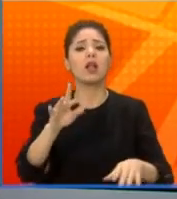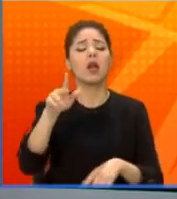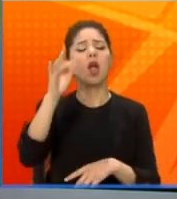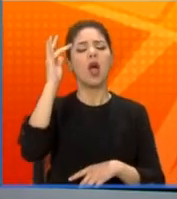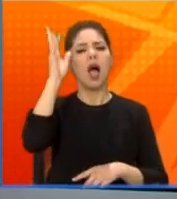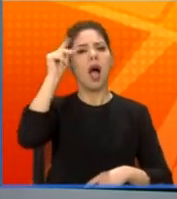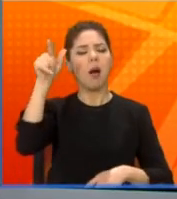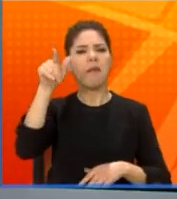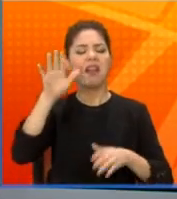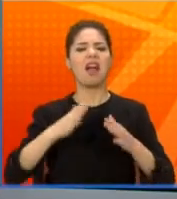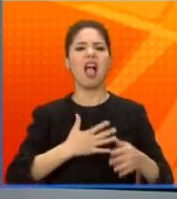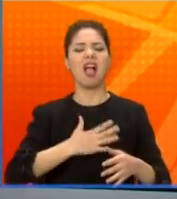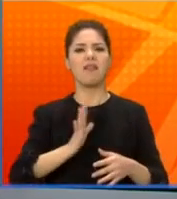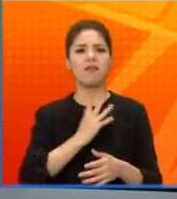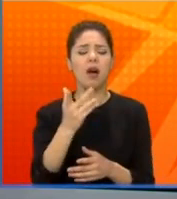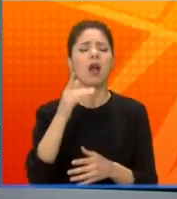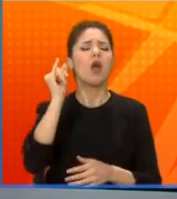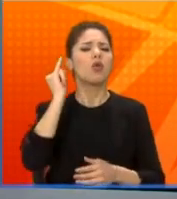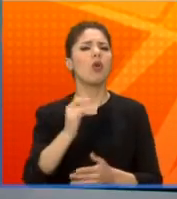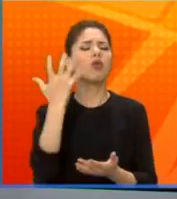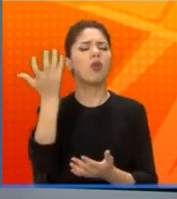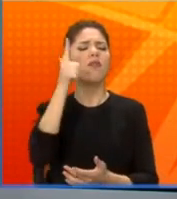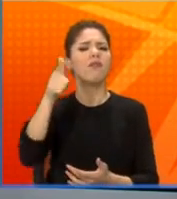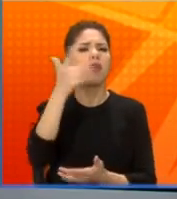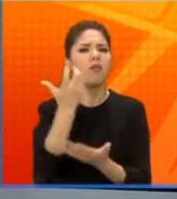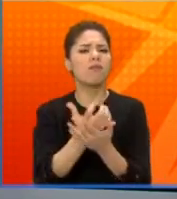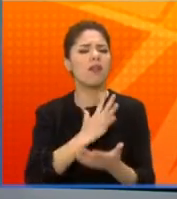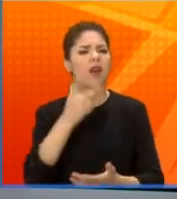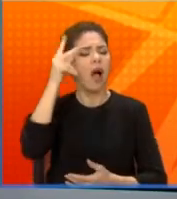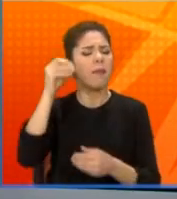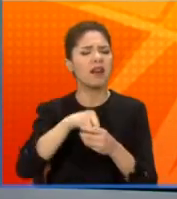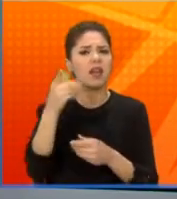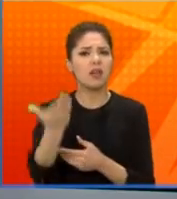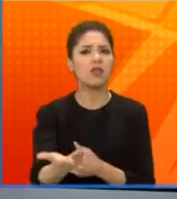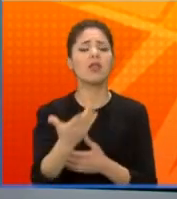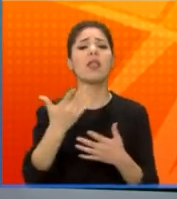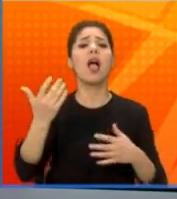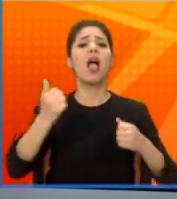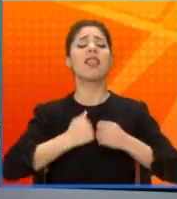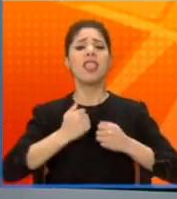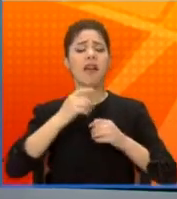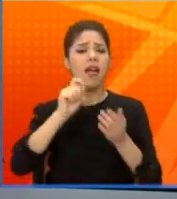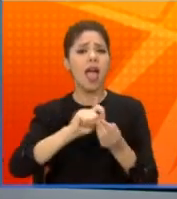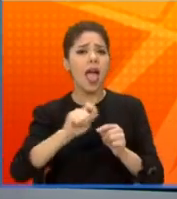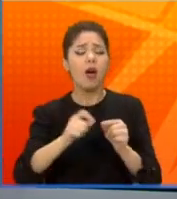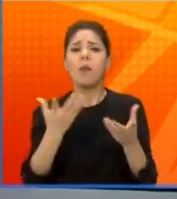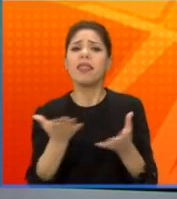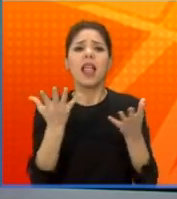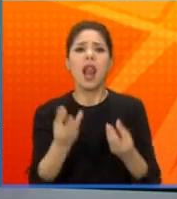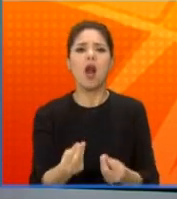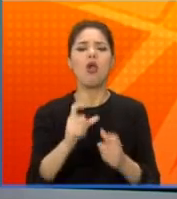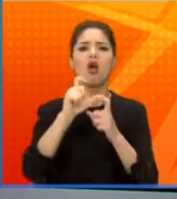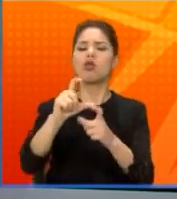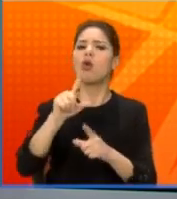diz çöktürmüş durumda. Dehşet manzaraları kaydediliyor her gün Amerika'nın dört bir yanında. Ama dev ekonomide neler oluyor sorusunun